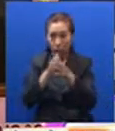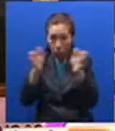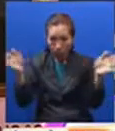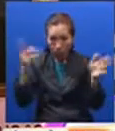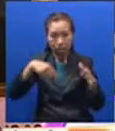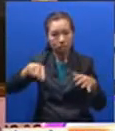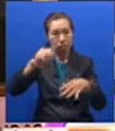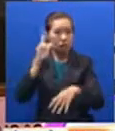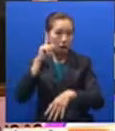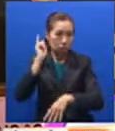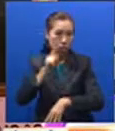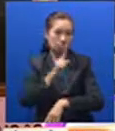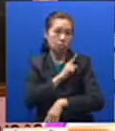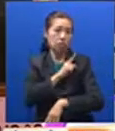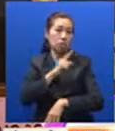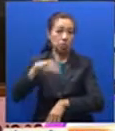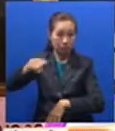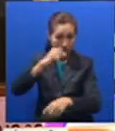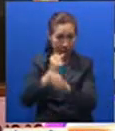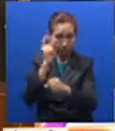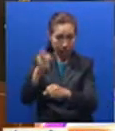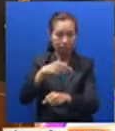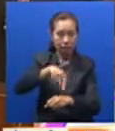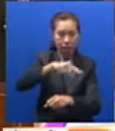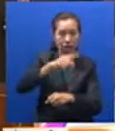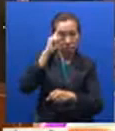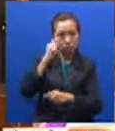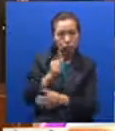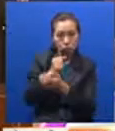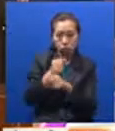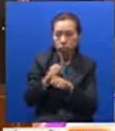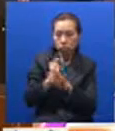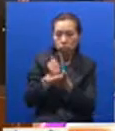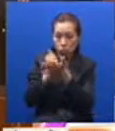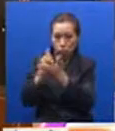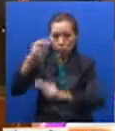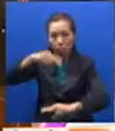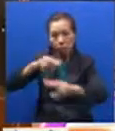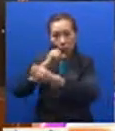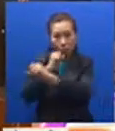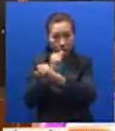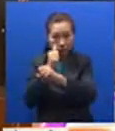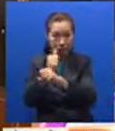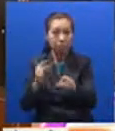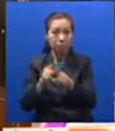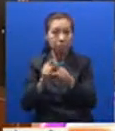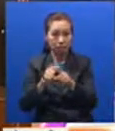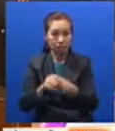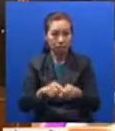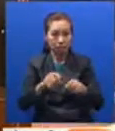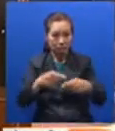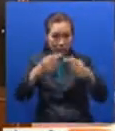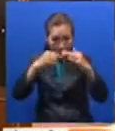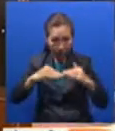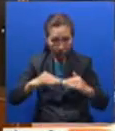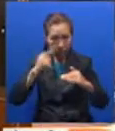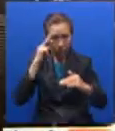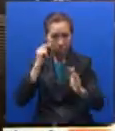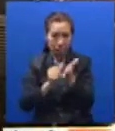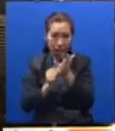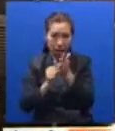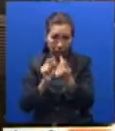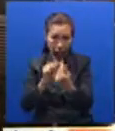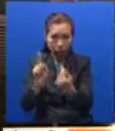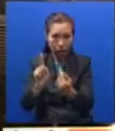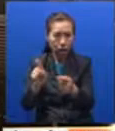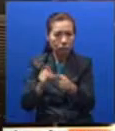สังคมย่อมได้รับการคุ้มครองนายคำมนูญยังระบุด้วยนะคะว่ามาตราเดียวกันในวรรค 2มีการแก้ไขว่าการ